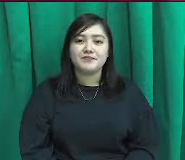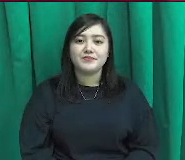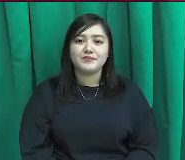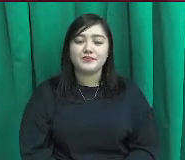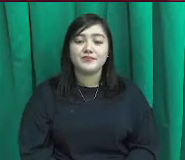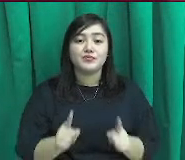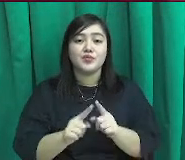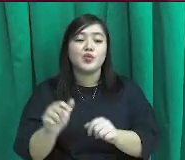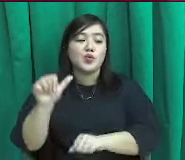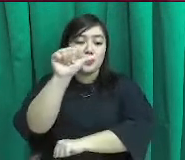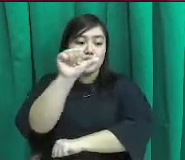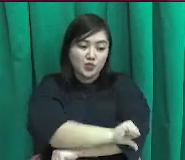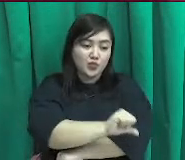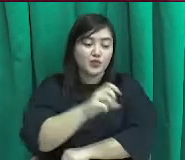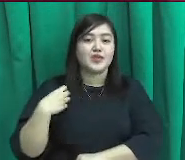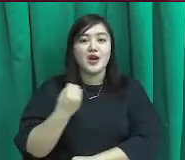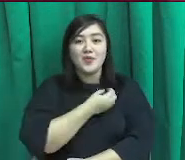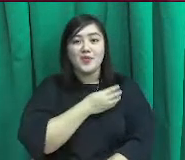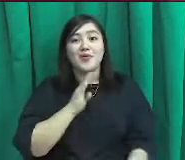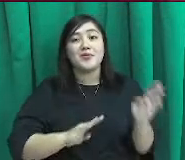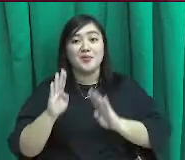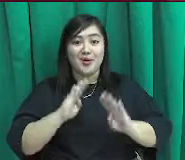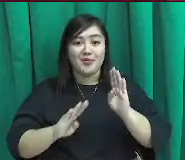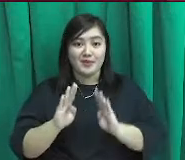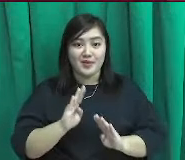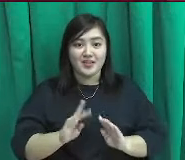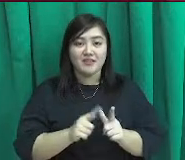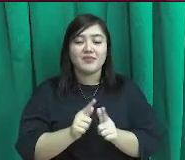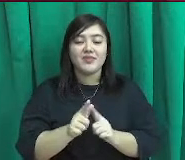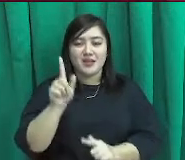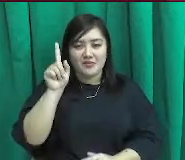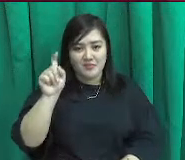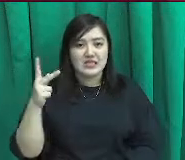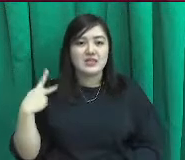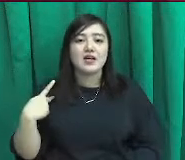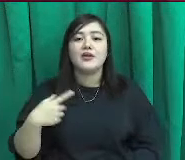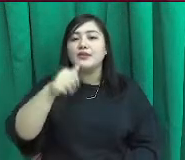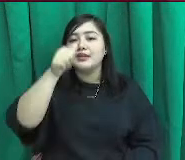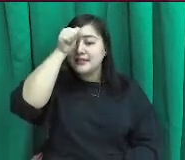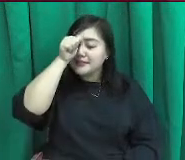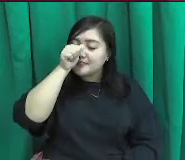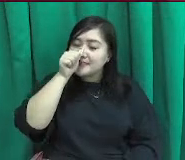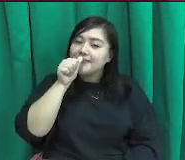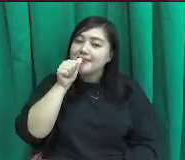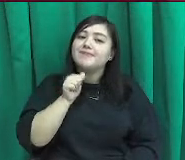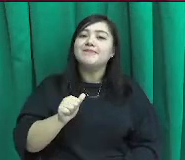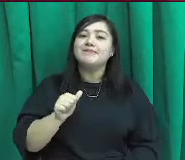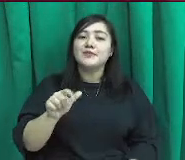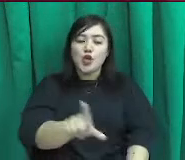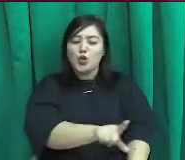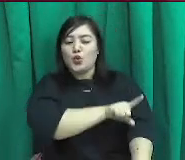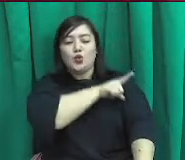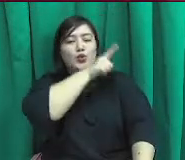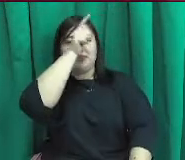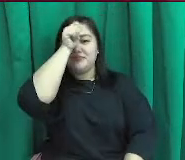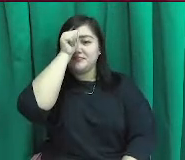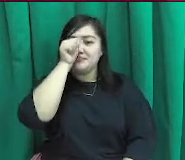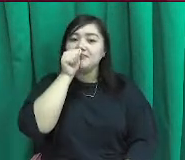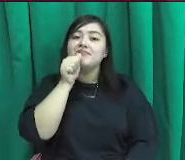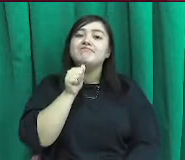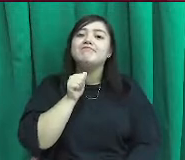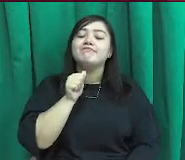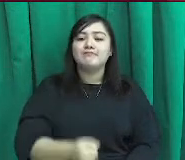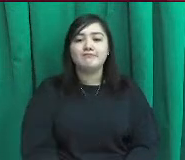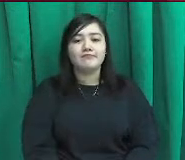niyo po kasi ako Sir Noel, naririnig mo naman Sir Noel, nag-uusap tayo. Diba? Yeah. Minsan ay ako naaalala ko to, nabanggit ko rin dito kay sa iyo Sir